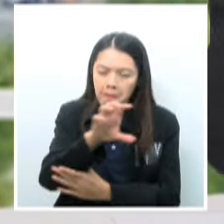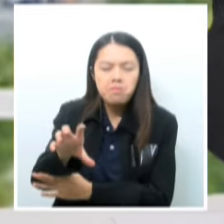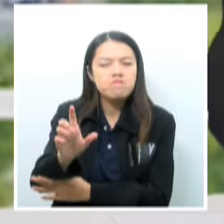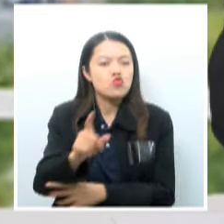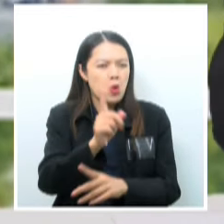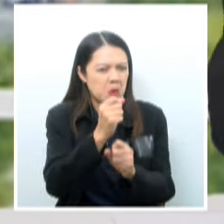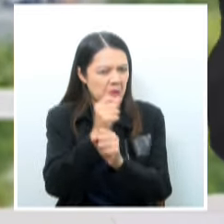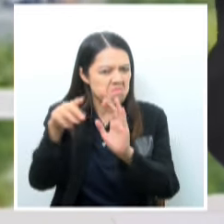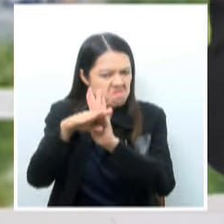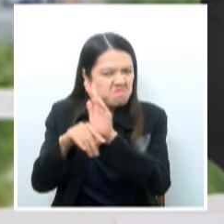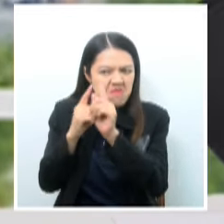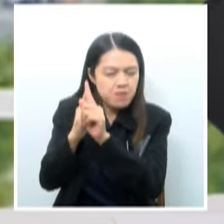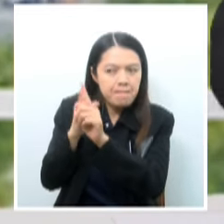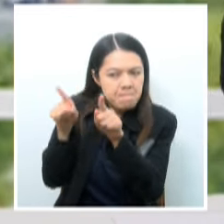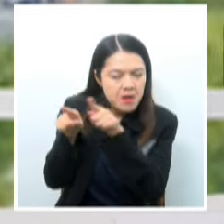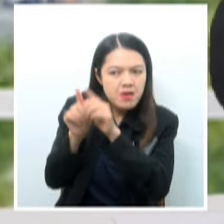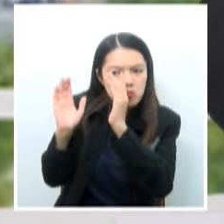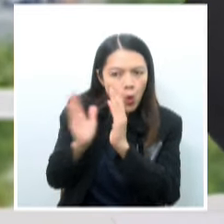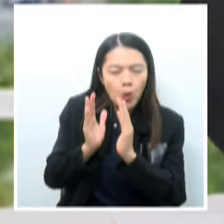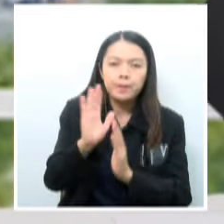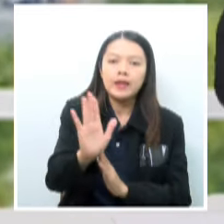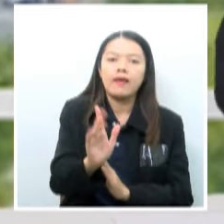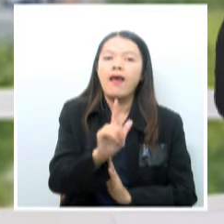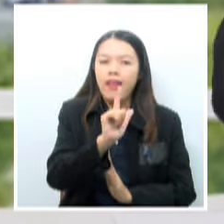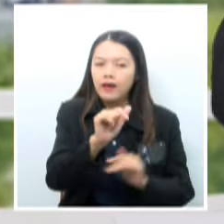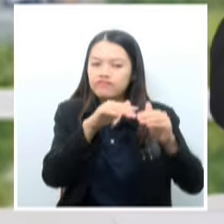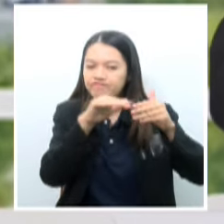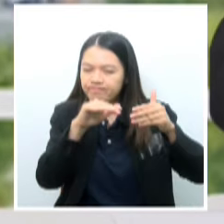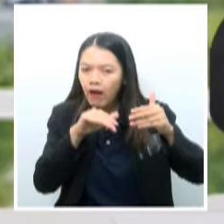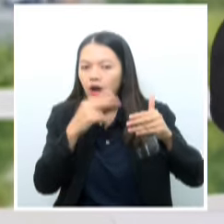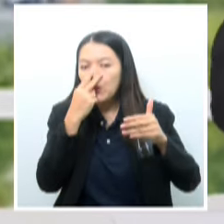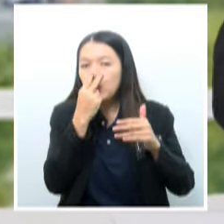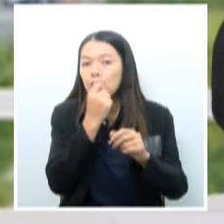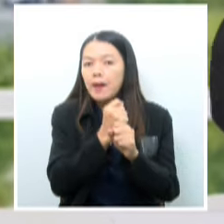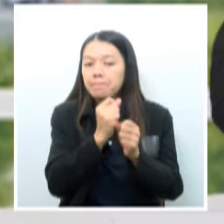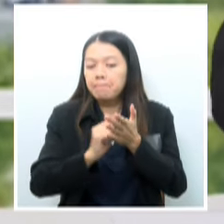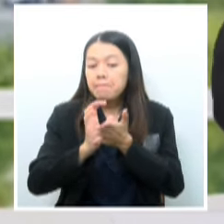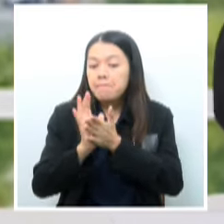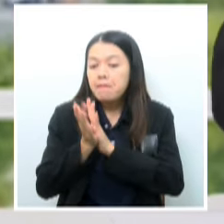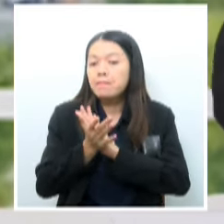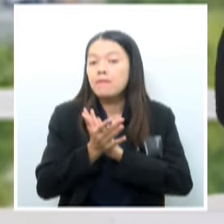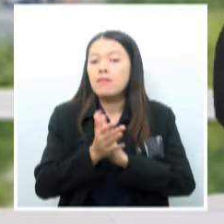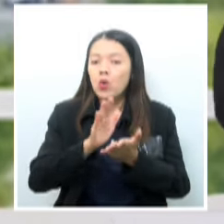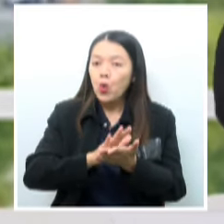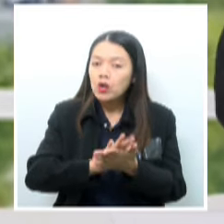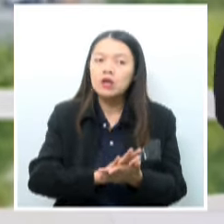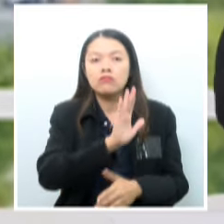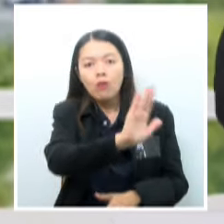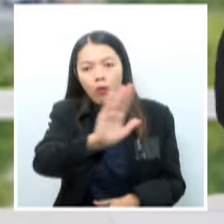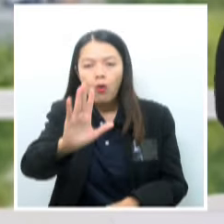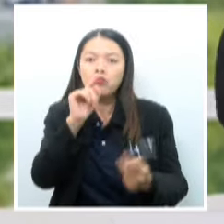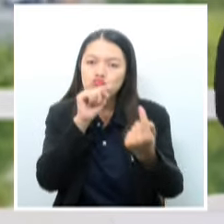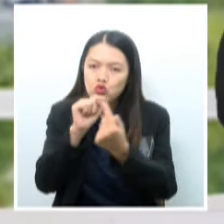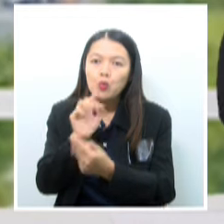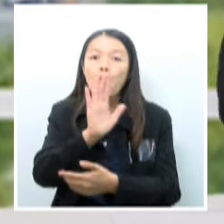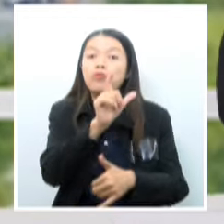นี่ยต้องดำเนินการไปแนวทางเดียวกันแต่เรามีแนวทางหลักให้แต่ในแต่ละบริบทนะคะสามารถปรับใช้เพื่อให้เหมาะสมกับ